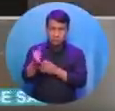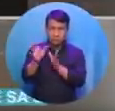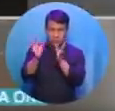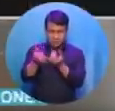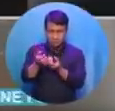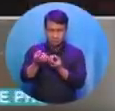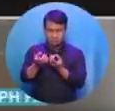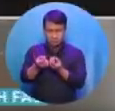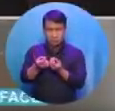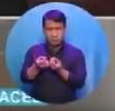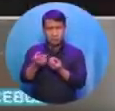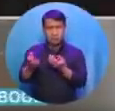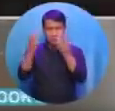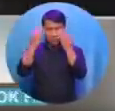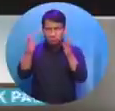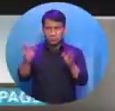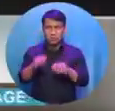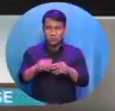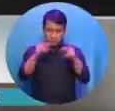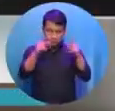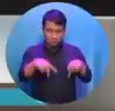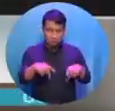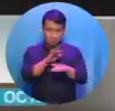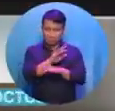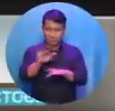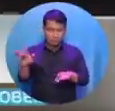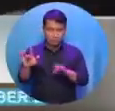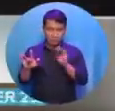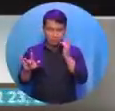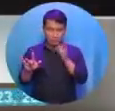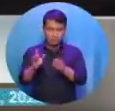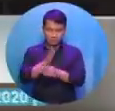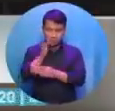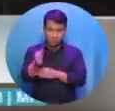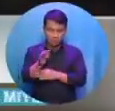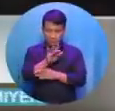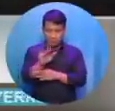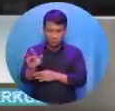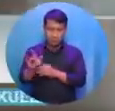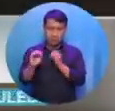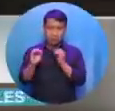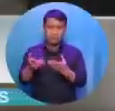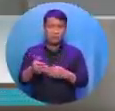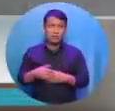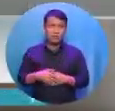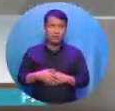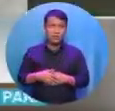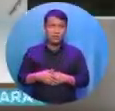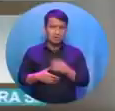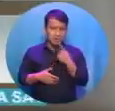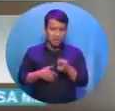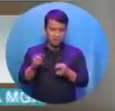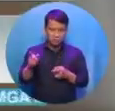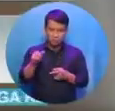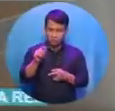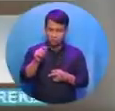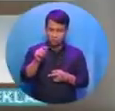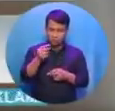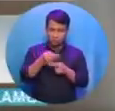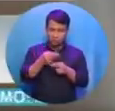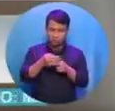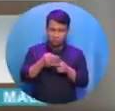sa barangay, wala nga pong tao rin sa barangay, sir. Eh. Wala okay. Po nabutan doon. Alright. Anong pangalan po ni Tanod?